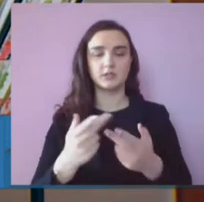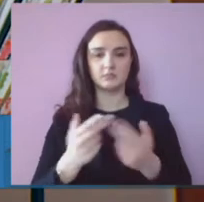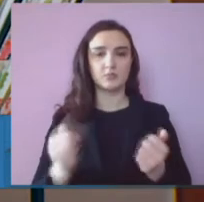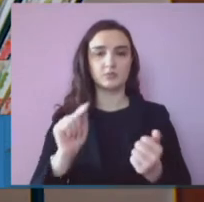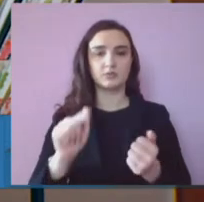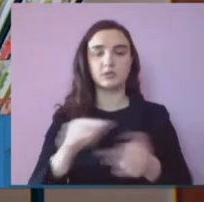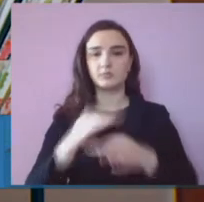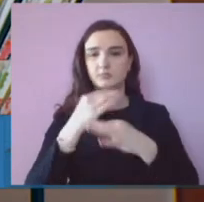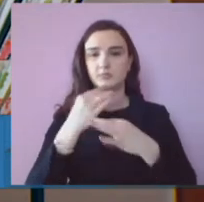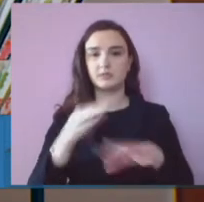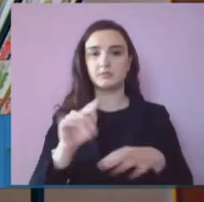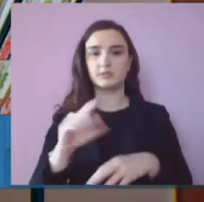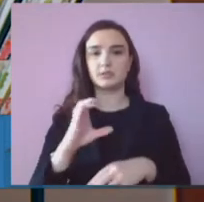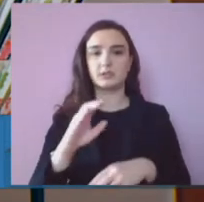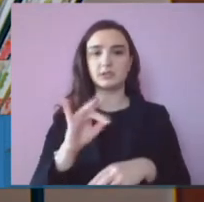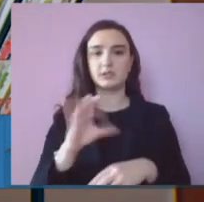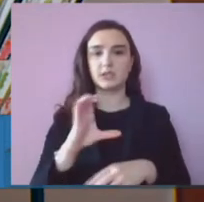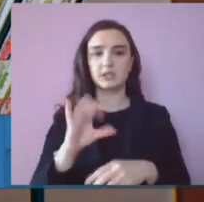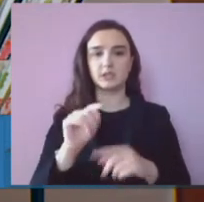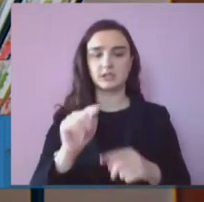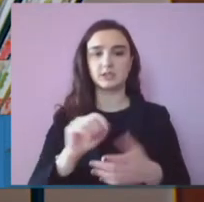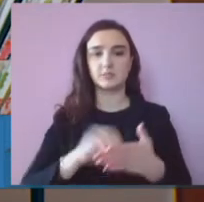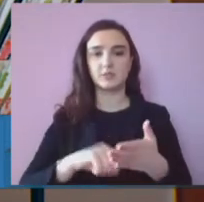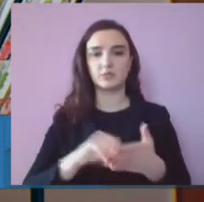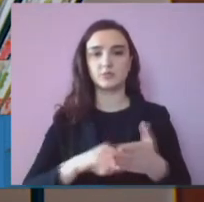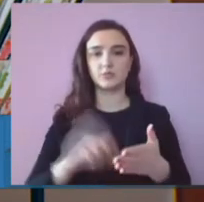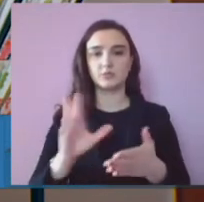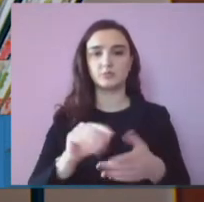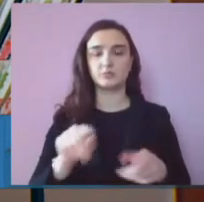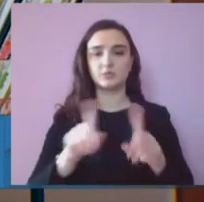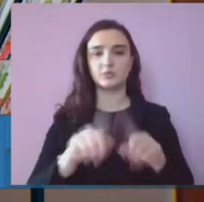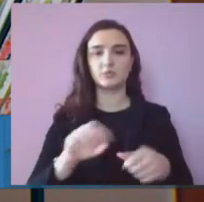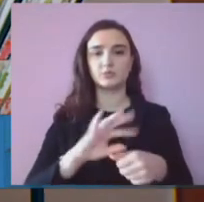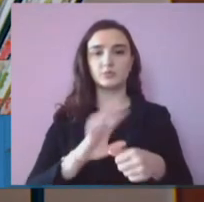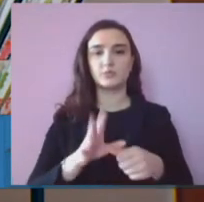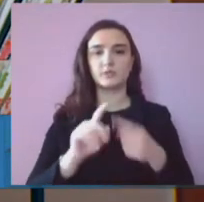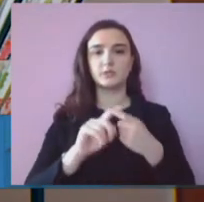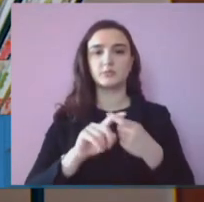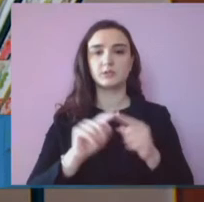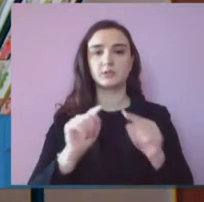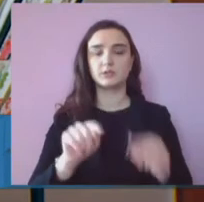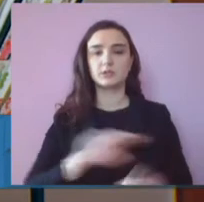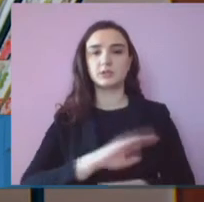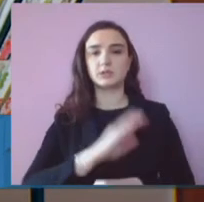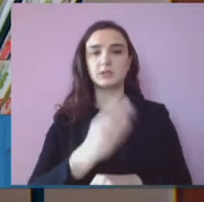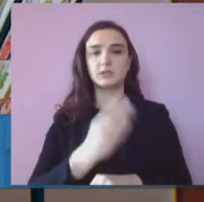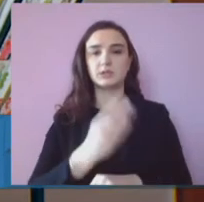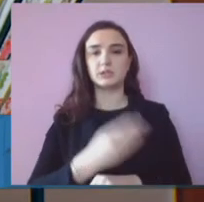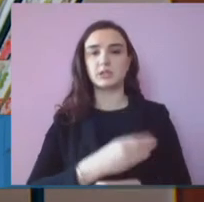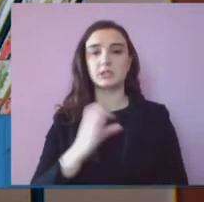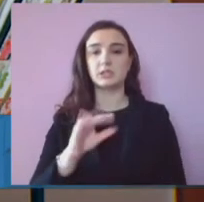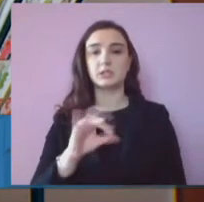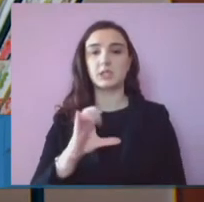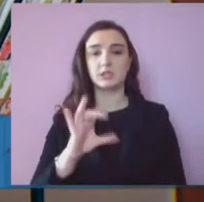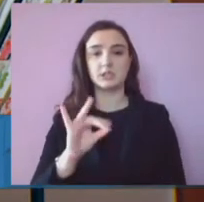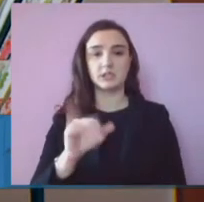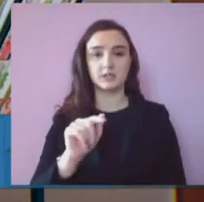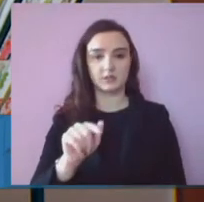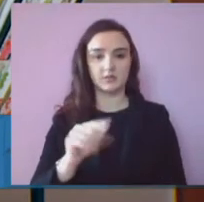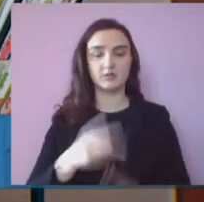ნებისმიერი სტრესული ფაქტორი, მათ შორის COVID ინფექცია, რომელიც ძლიერი სტრესია, ცხადია, შეიძლება